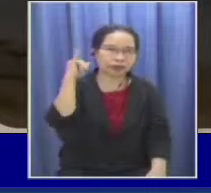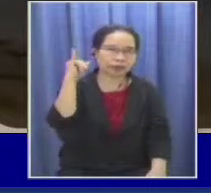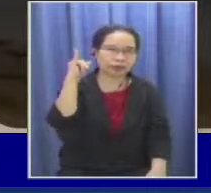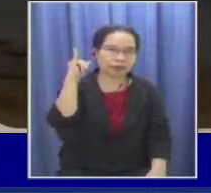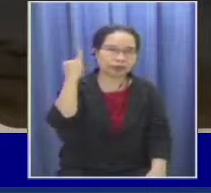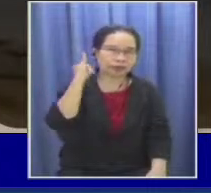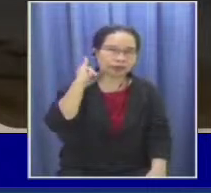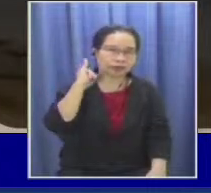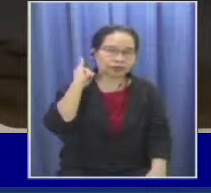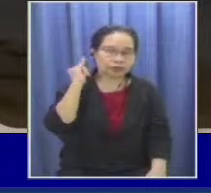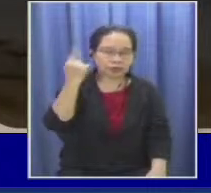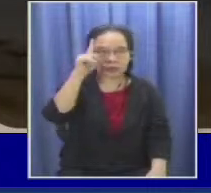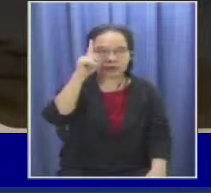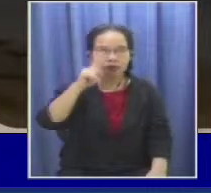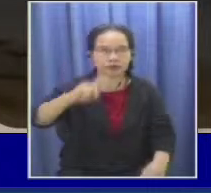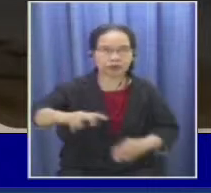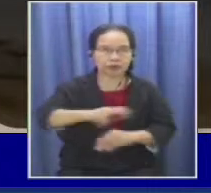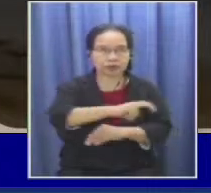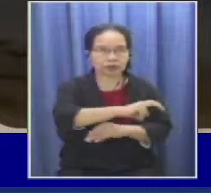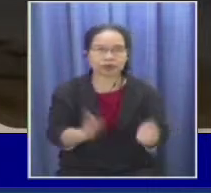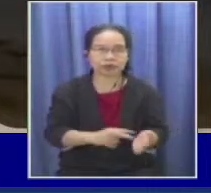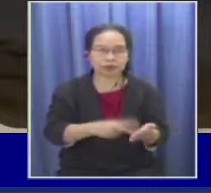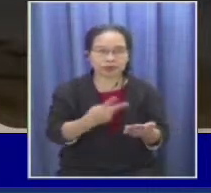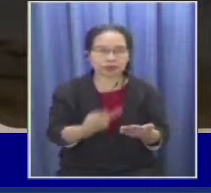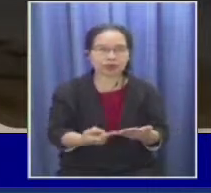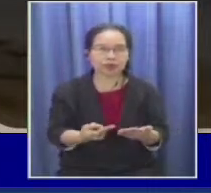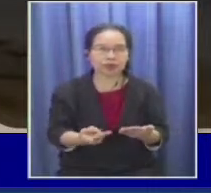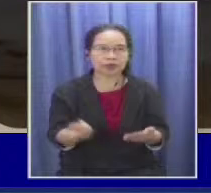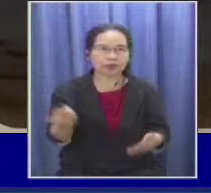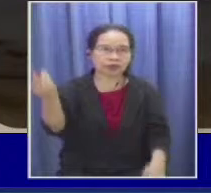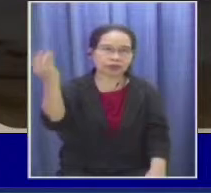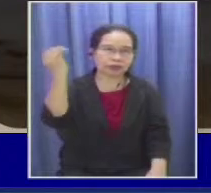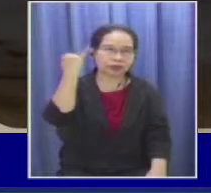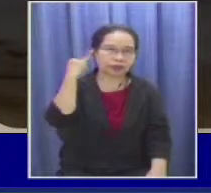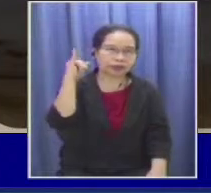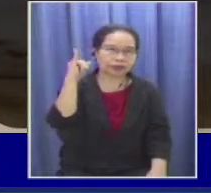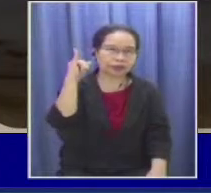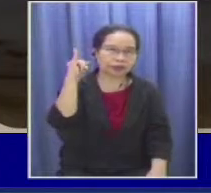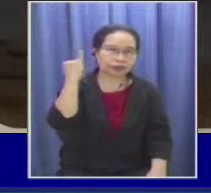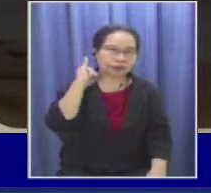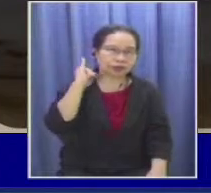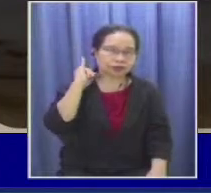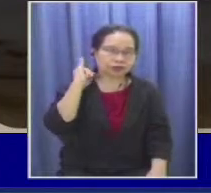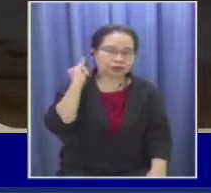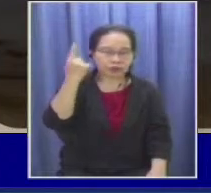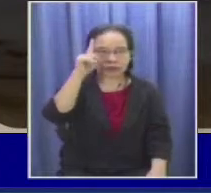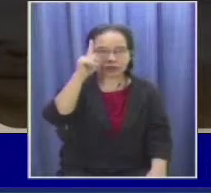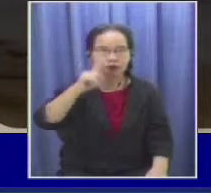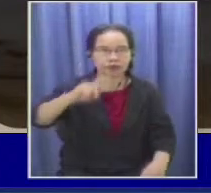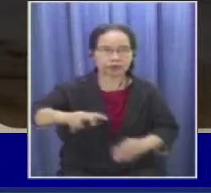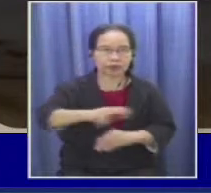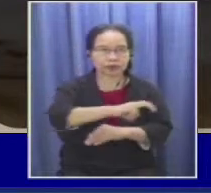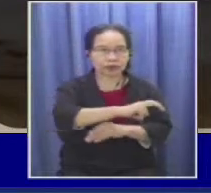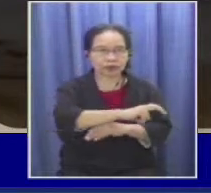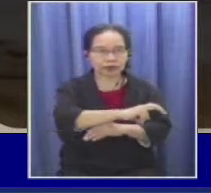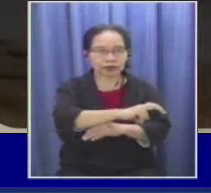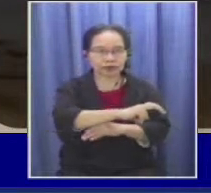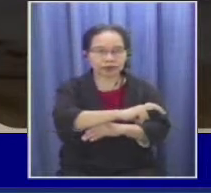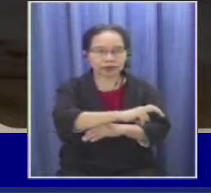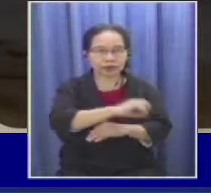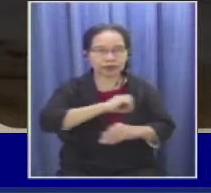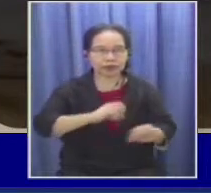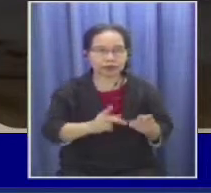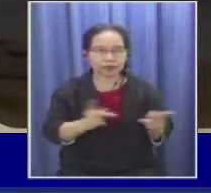sɛ ɔmfa asum yi ne asomafo dwuma Yuda firi mu tare ho sɛ